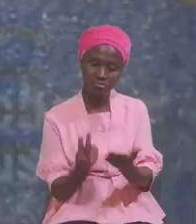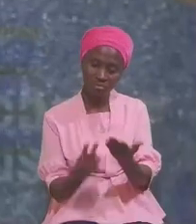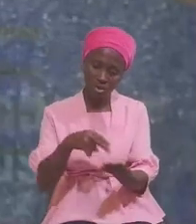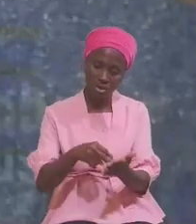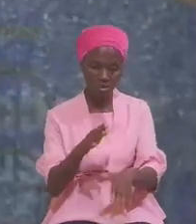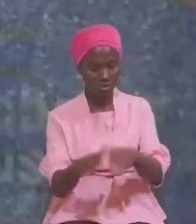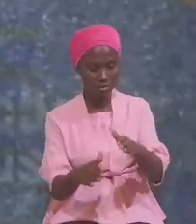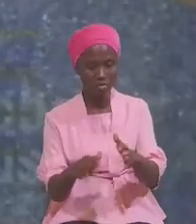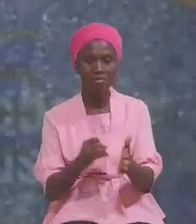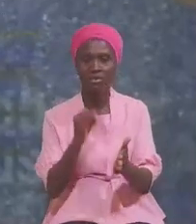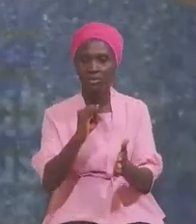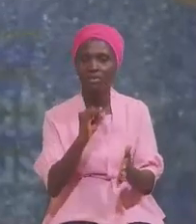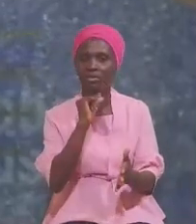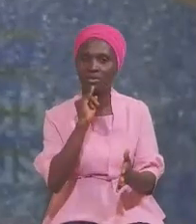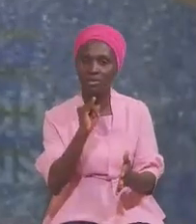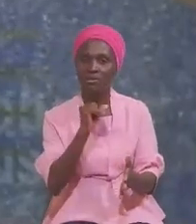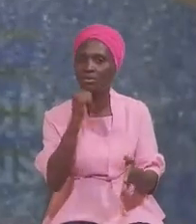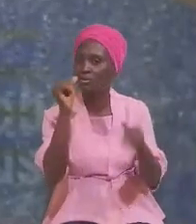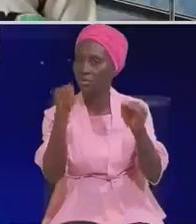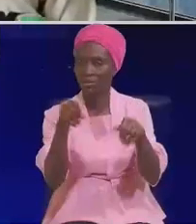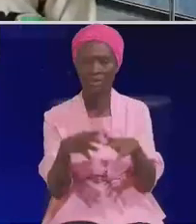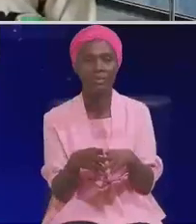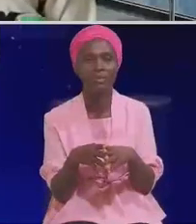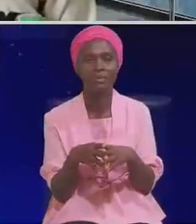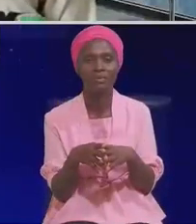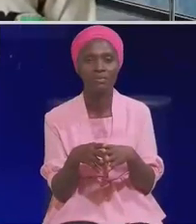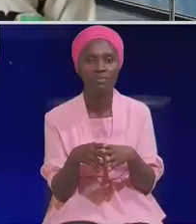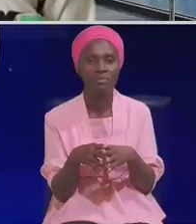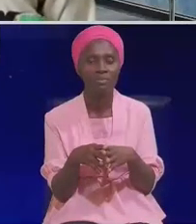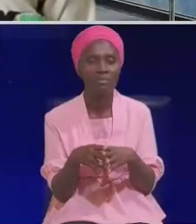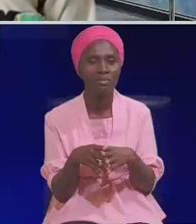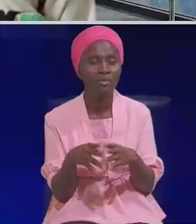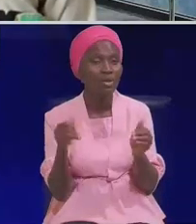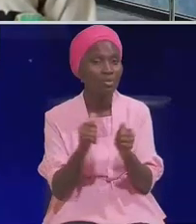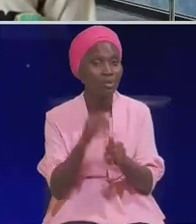paralysé ou paralytique, de se lever et marcher, c'est impossible.